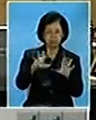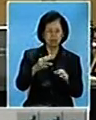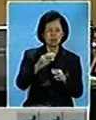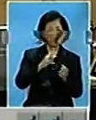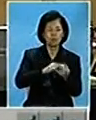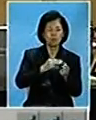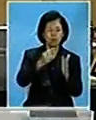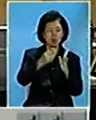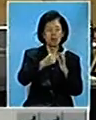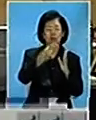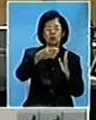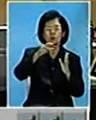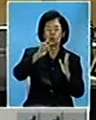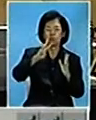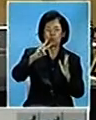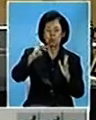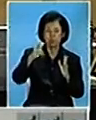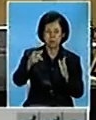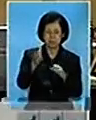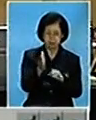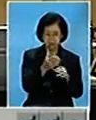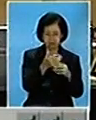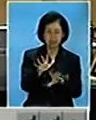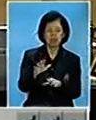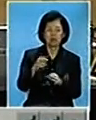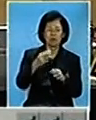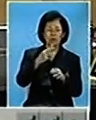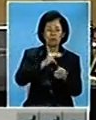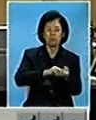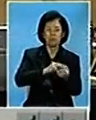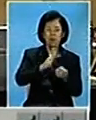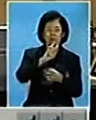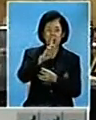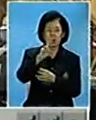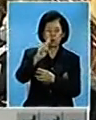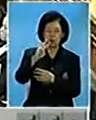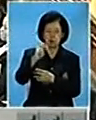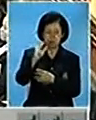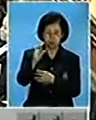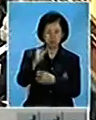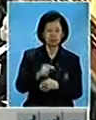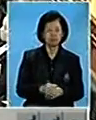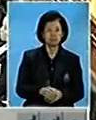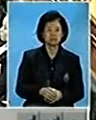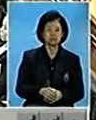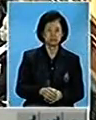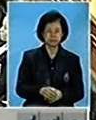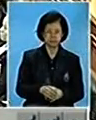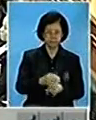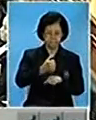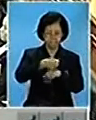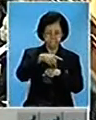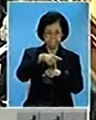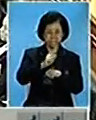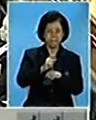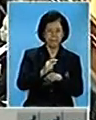งแล้วก็มาท่านธนิตมาศรีพิทักษ์นะฮะท่านจะได้เตรียมตัวเชิญครับ กราบเรียนท่านประธานสภาที่เคารพ